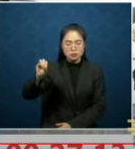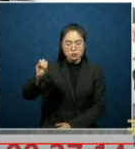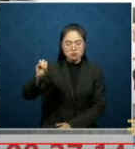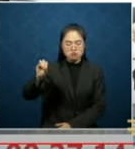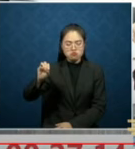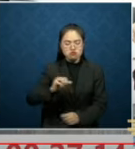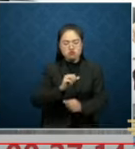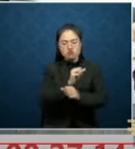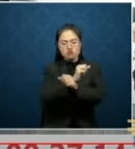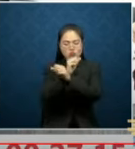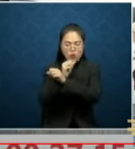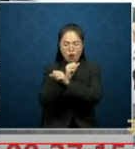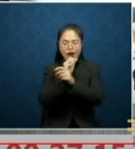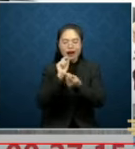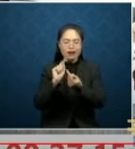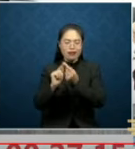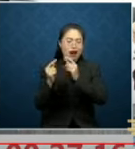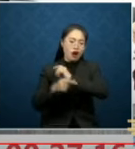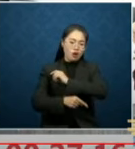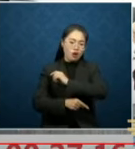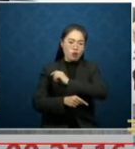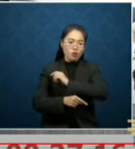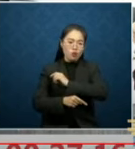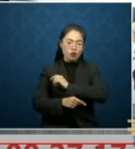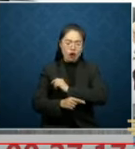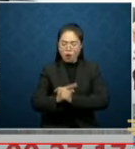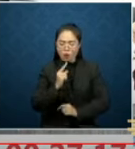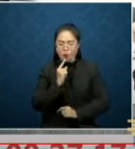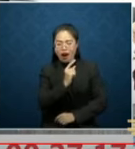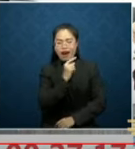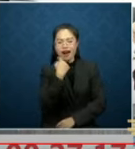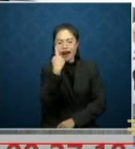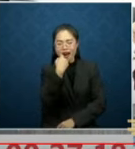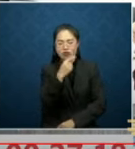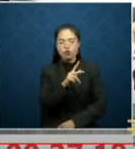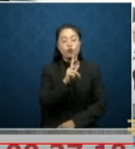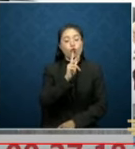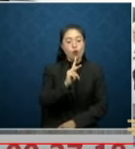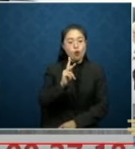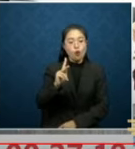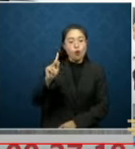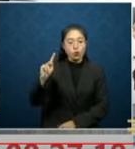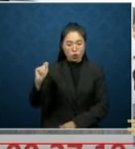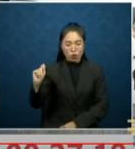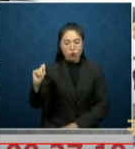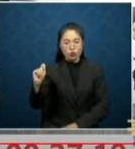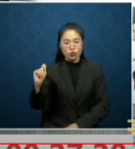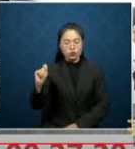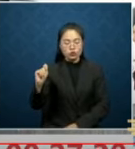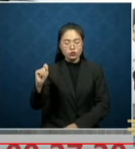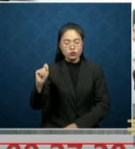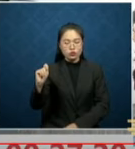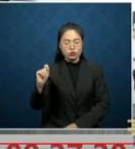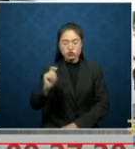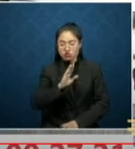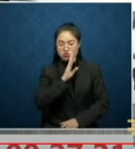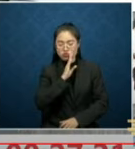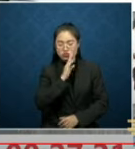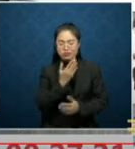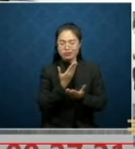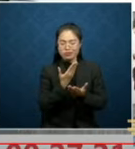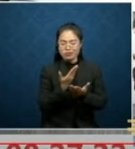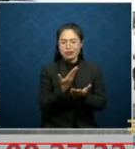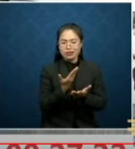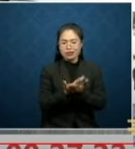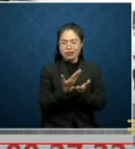ามการทุจริตวงเล็บ1 2 3กล่าวหาใครครับก็กล่าวหากกต.นะเขาใช้เงินสัญญ